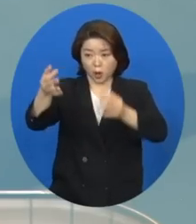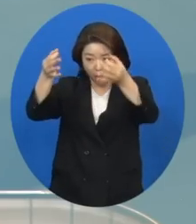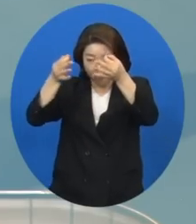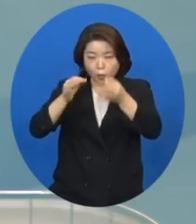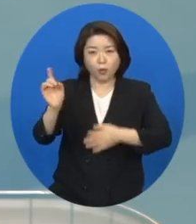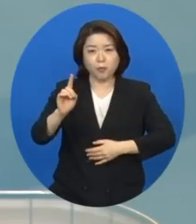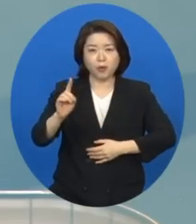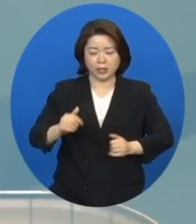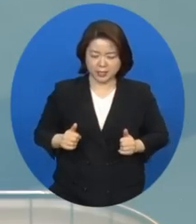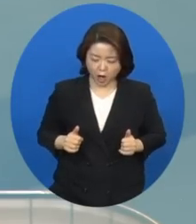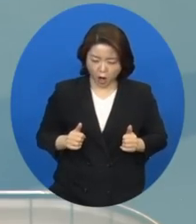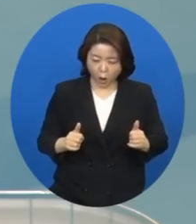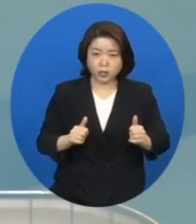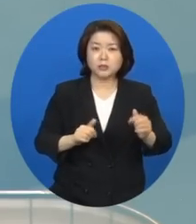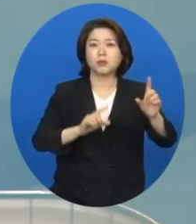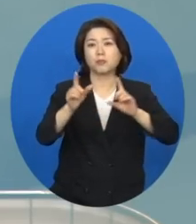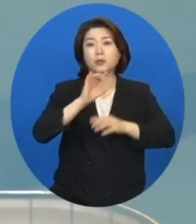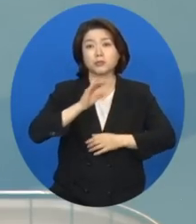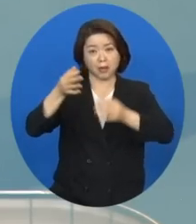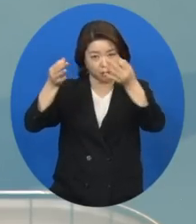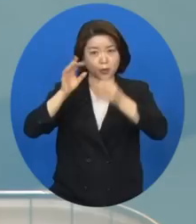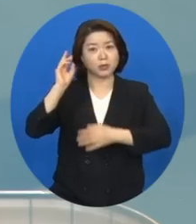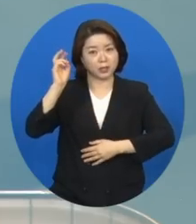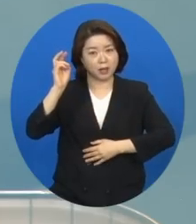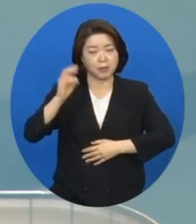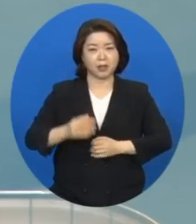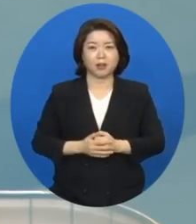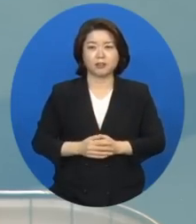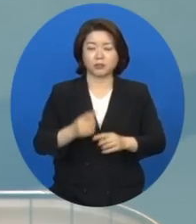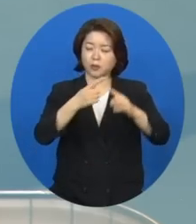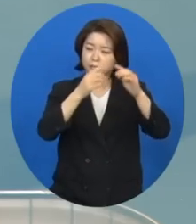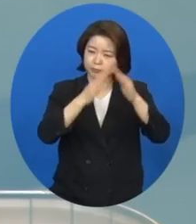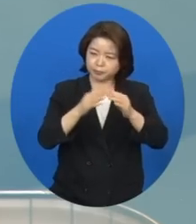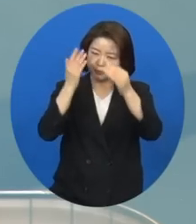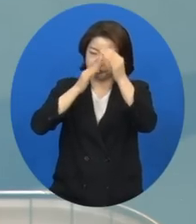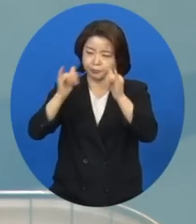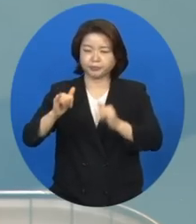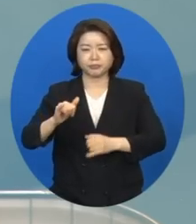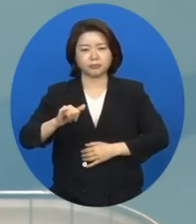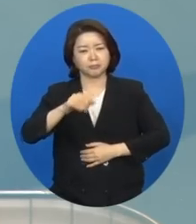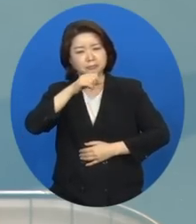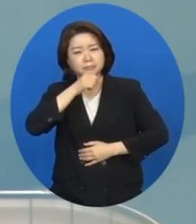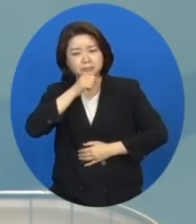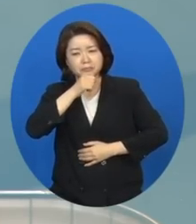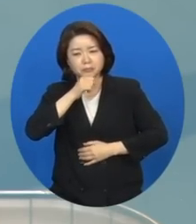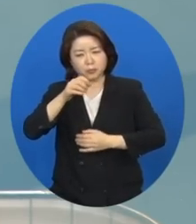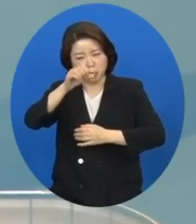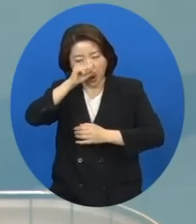모습만. 그러니 교회와 성도들에게 좋은 평가도 받았습니다. 그러면 됐다고 생각했어요.